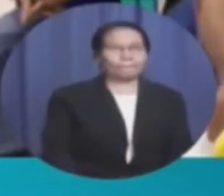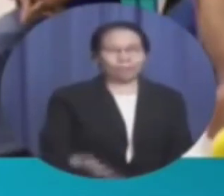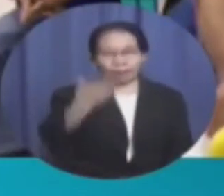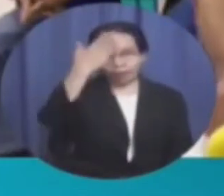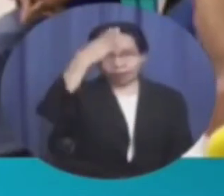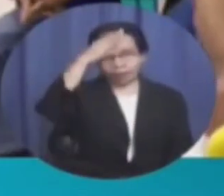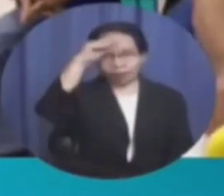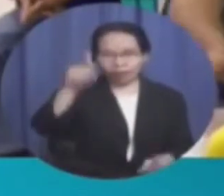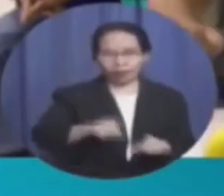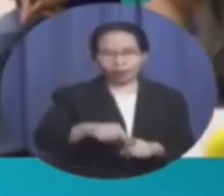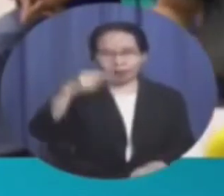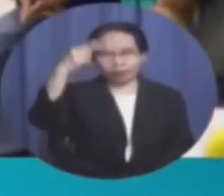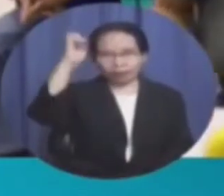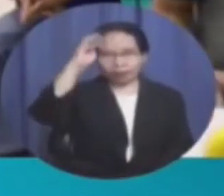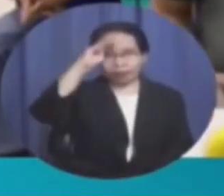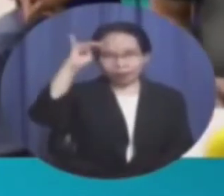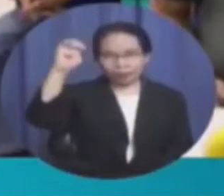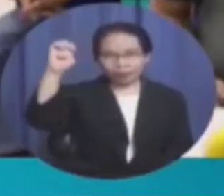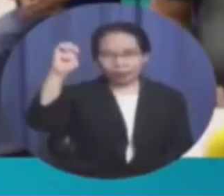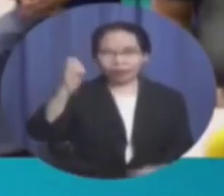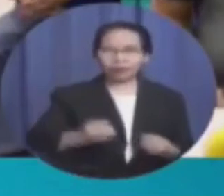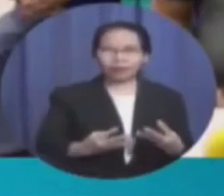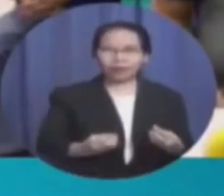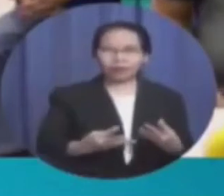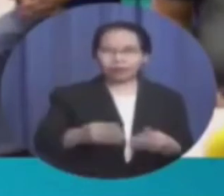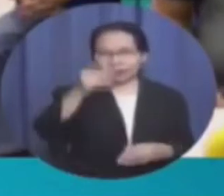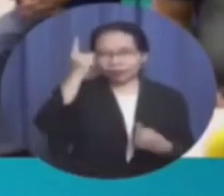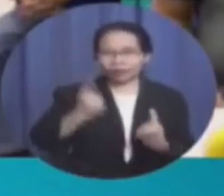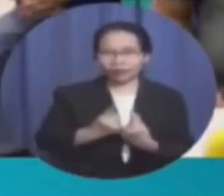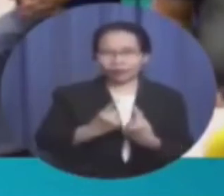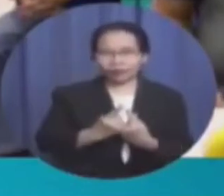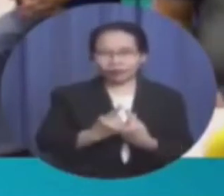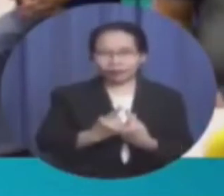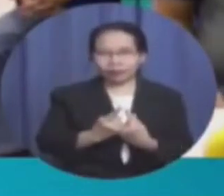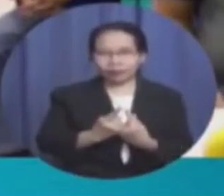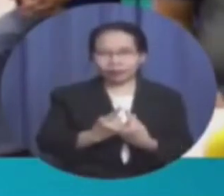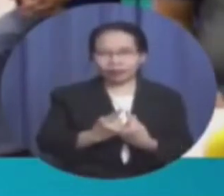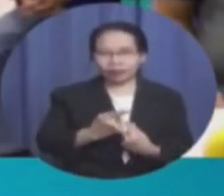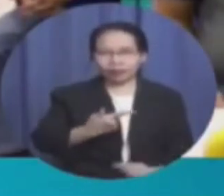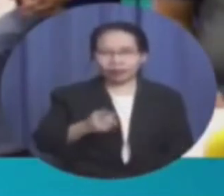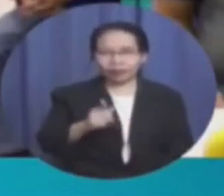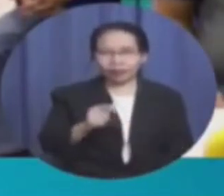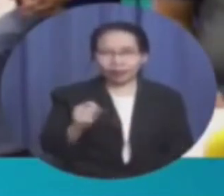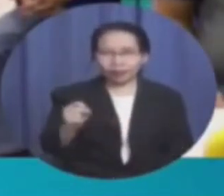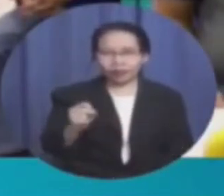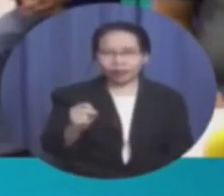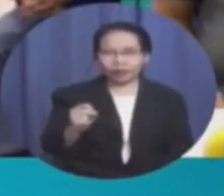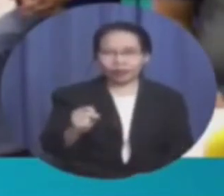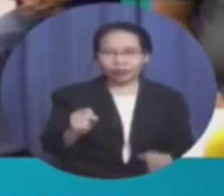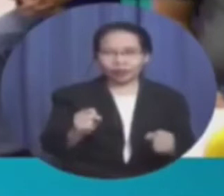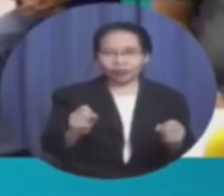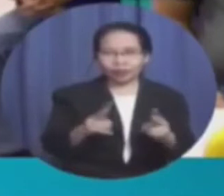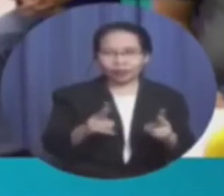Alam mo, kapatid na Hermie, maraming kasalanang mabigat. Kahit yung maliit na